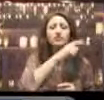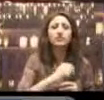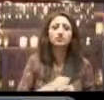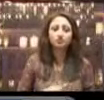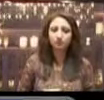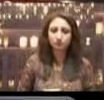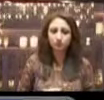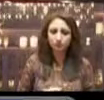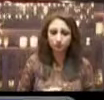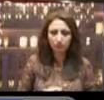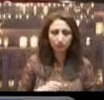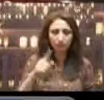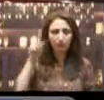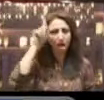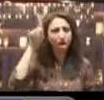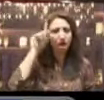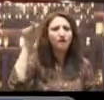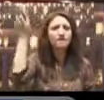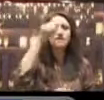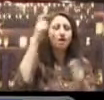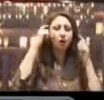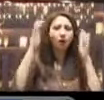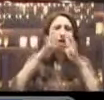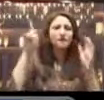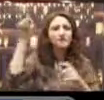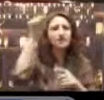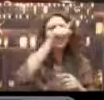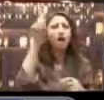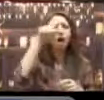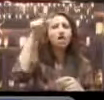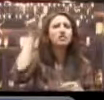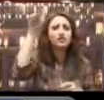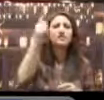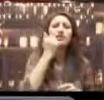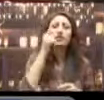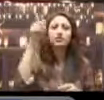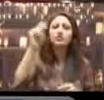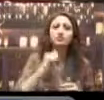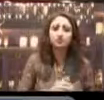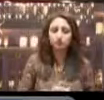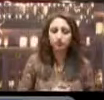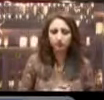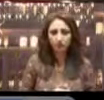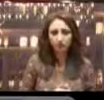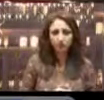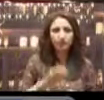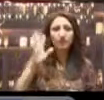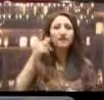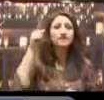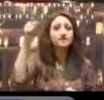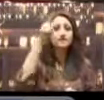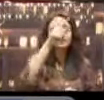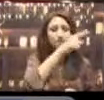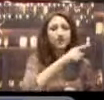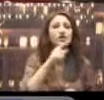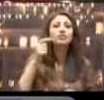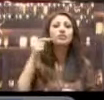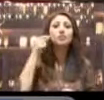ان دايما اللي بيمشوا في اتجاه صح قوي بيوصلوا لنتائج عند البني ادم بالفطره. وسبحان